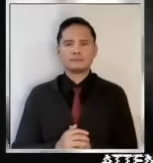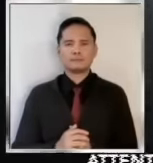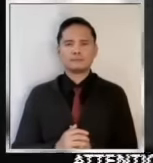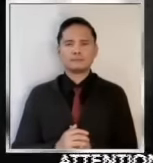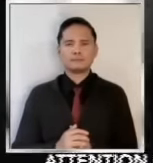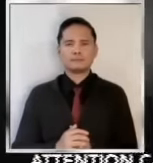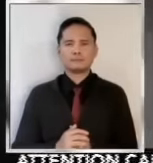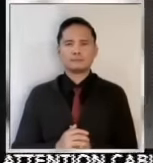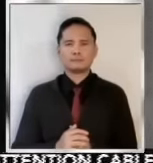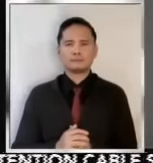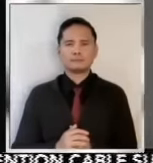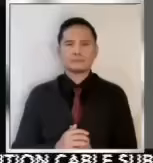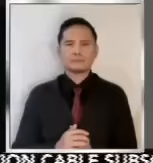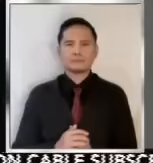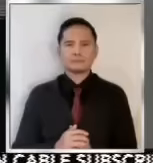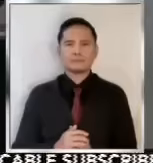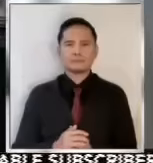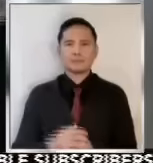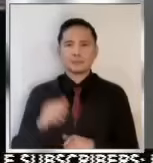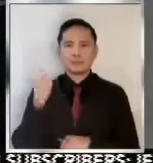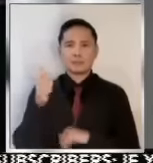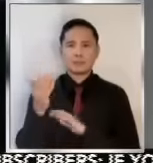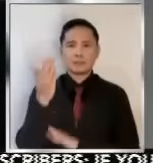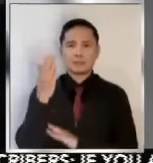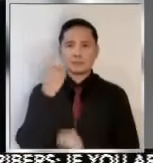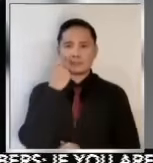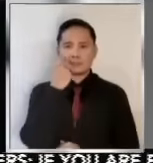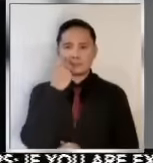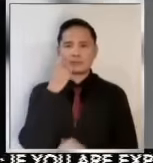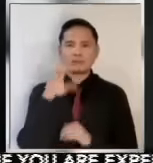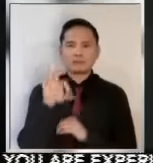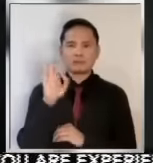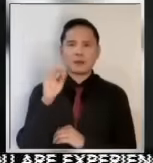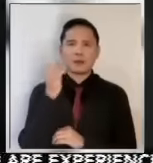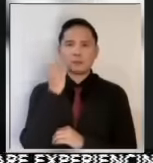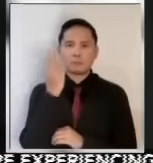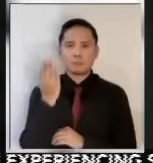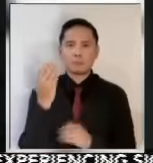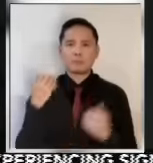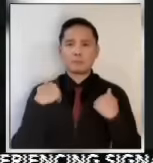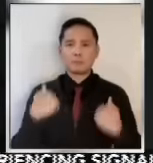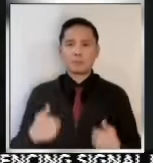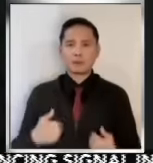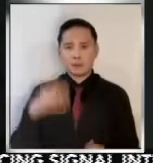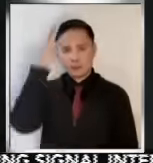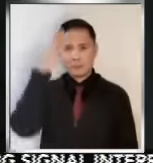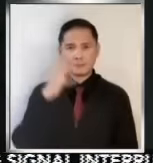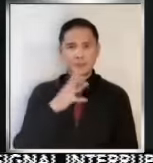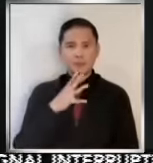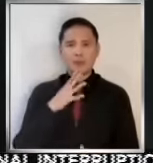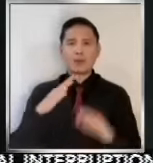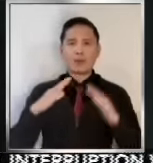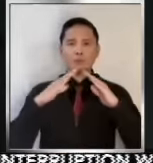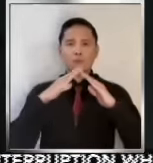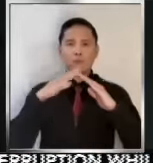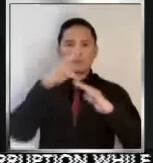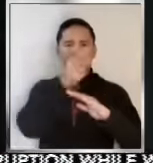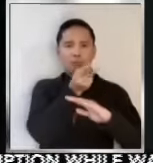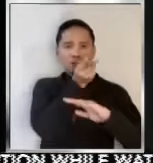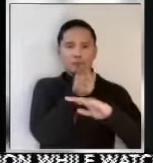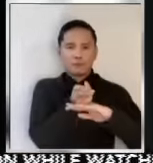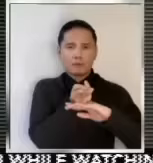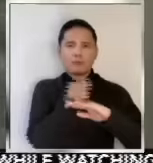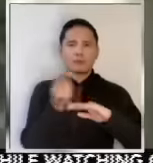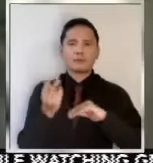Pasado alas 10 ng umaga kanina, natagpuan ang Bangkay ng isang lalaki sa bubong ng isang bahay sa Phase 8A, Bagong Silang, Caloocan